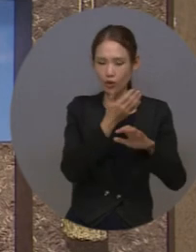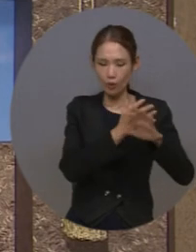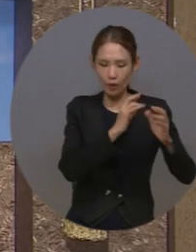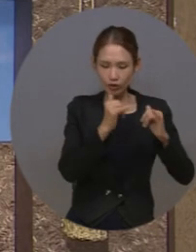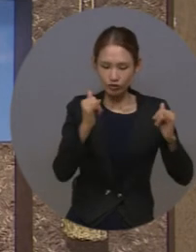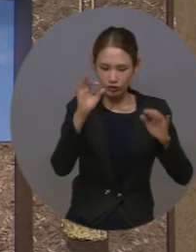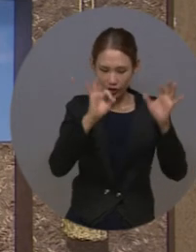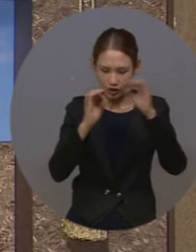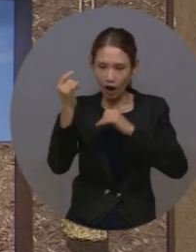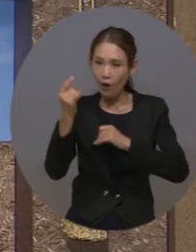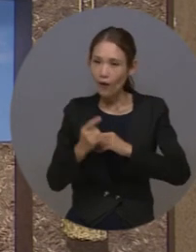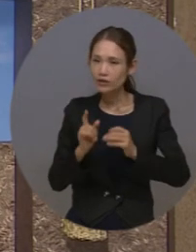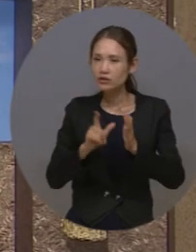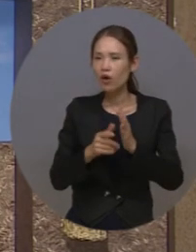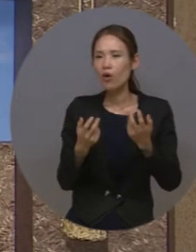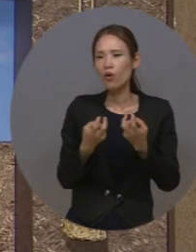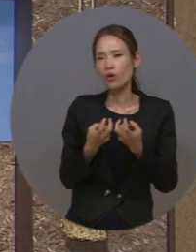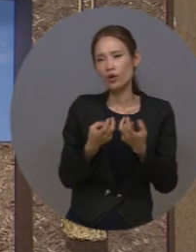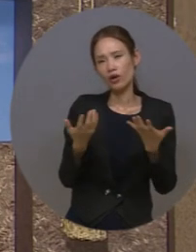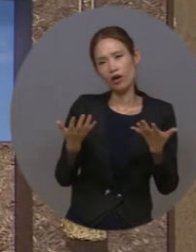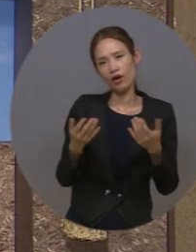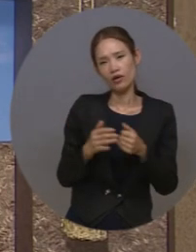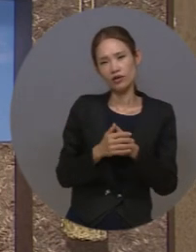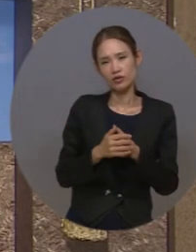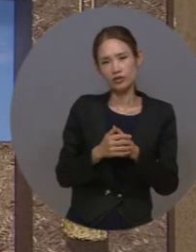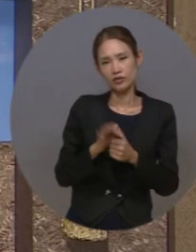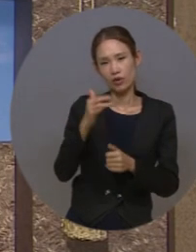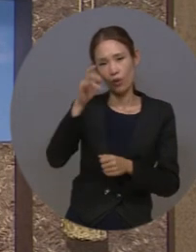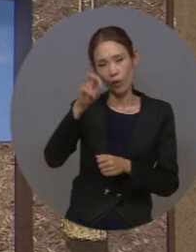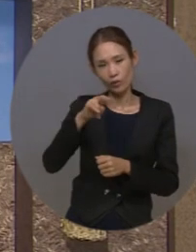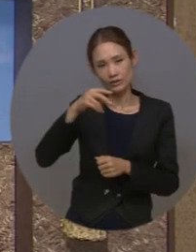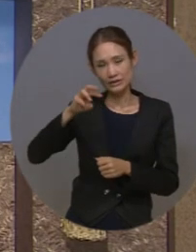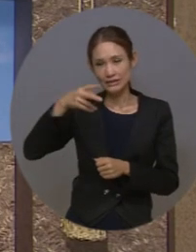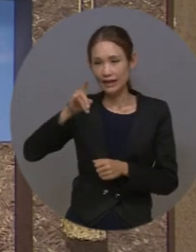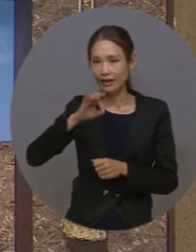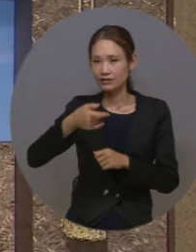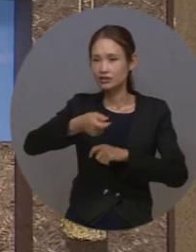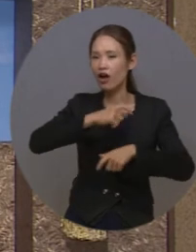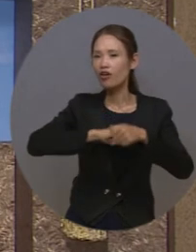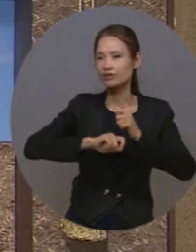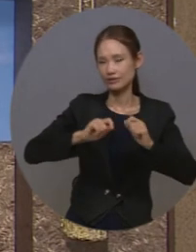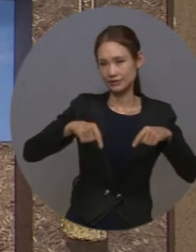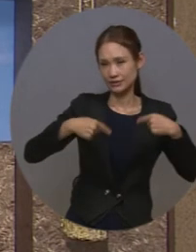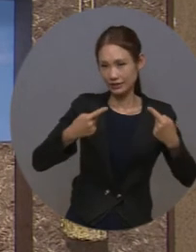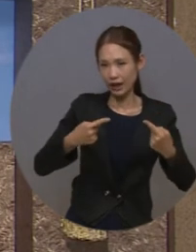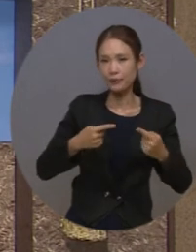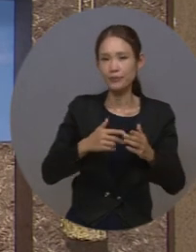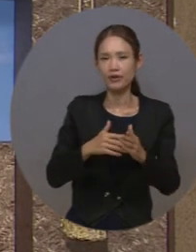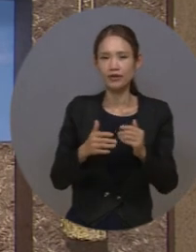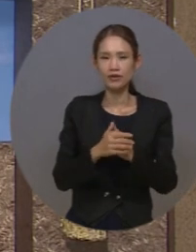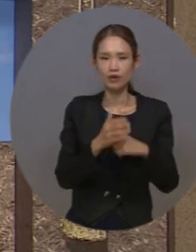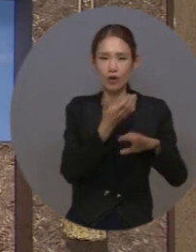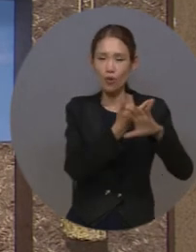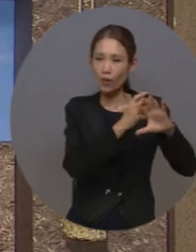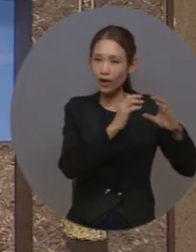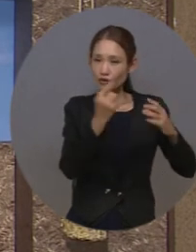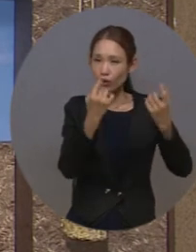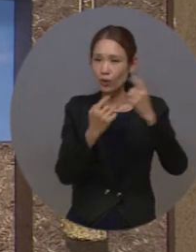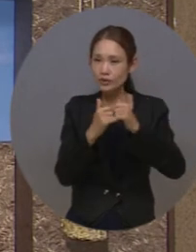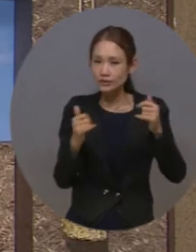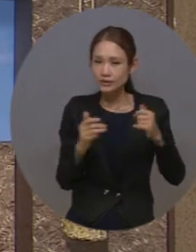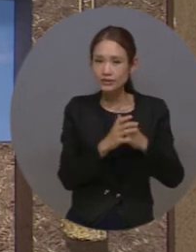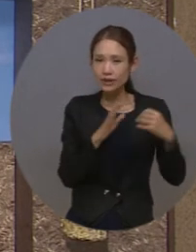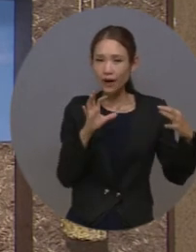어떻게 수용할까 고민을 했는데 수원은 이제 홈스테이를 적극적으로 했습니다. 그래서 수원에서 외국 사람들이 오는 사람을